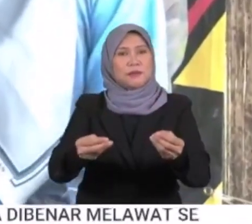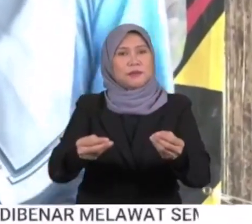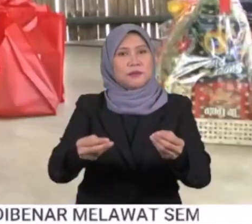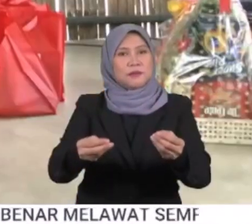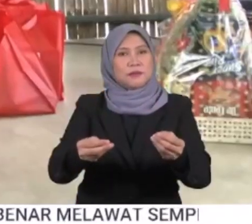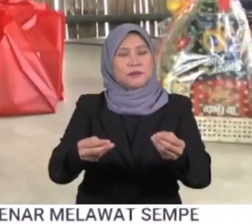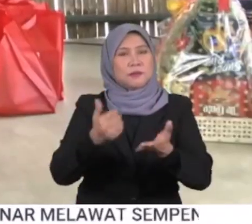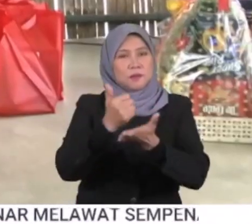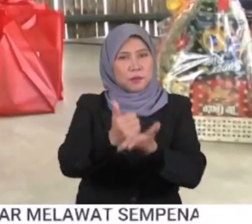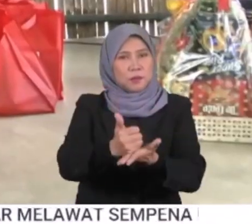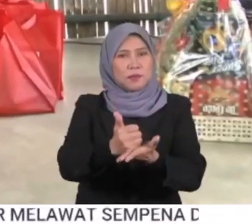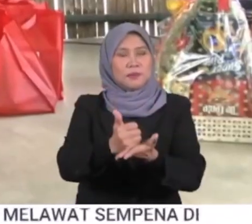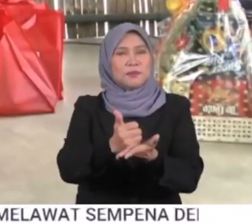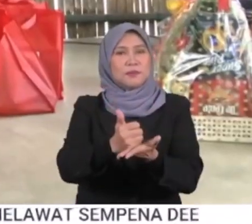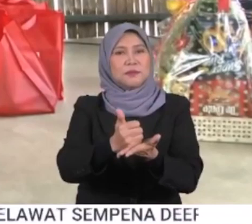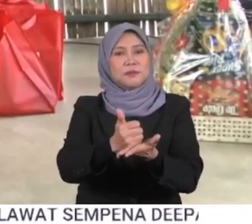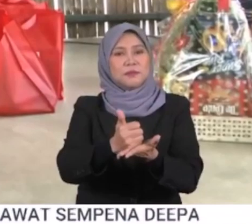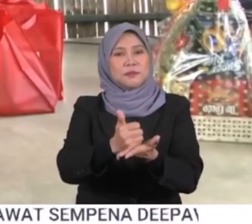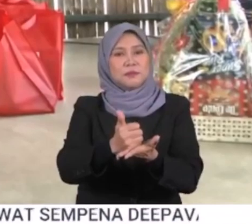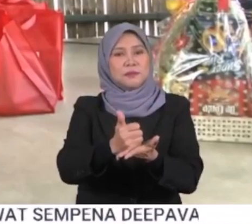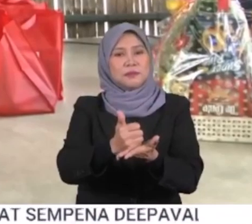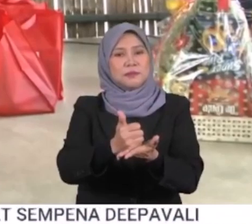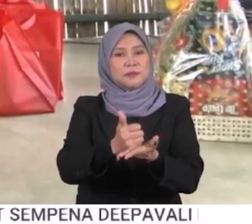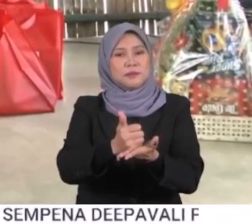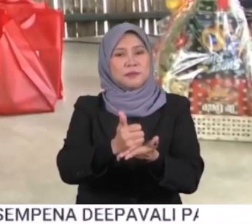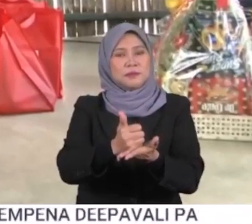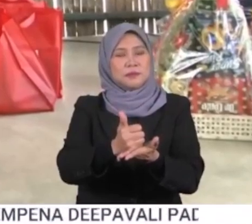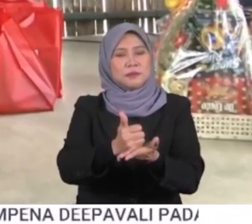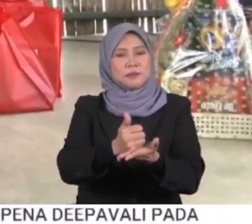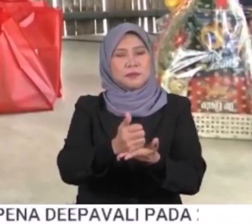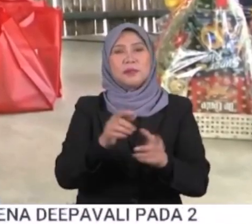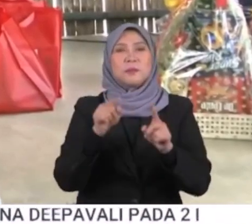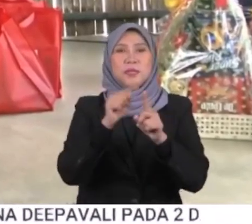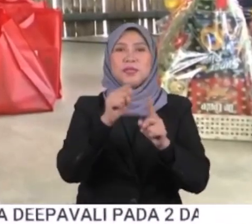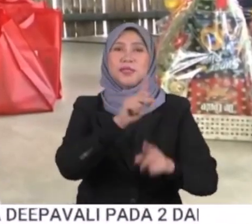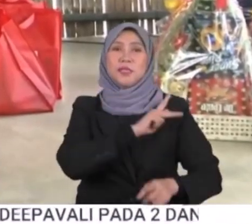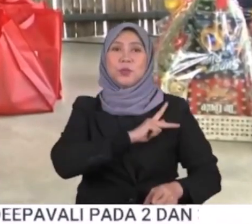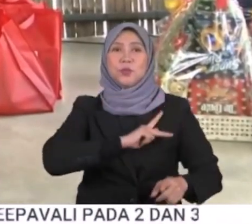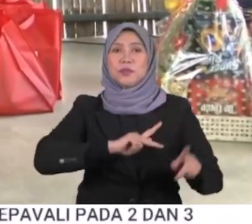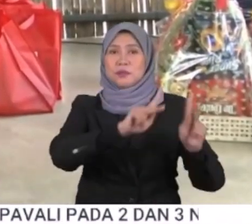oleh Tok Pengulu. Kalau kat Kelantan kita bagi Tok Pengulu, tak bagi Tok Batin.